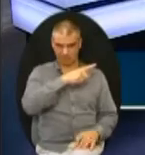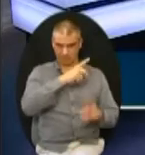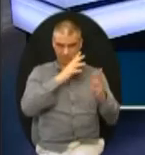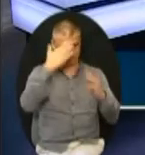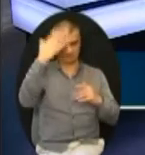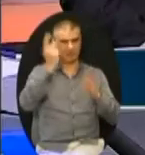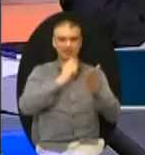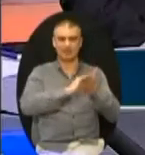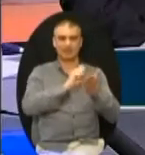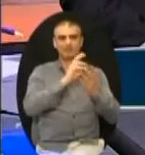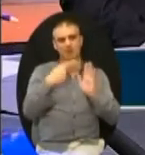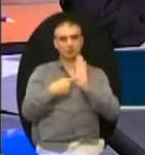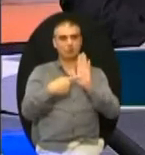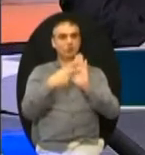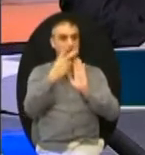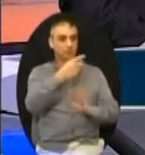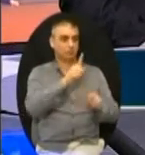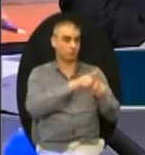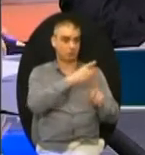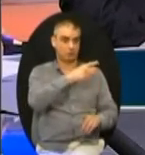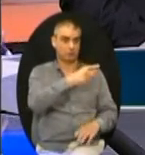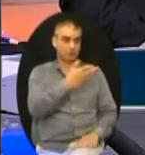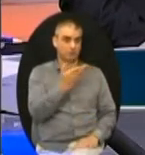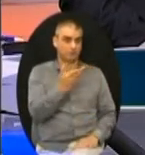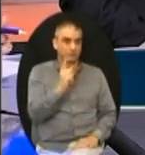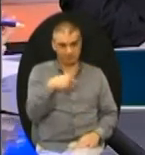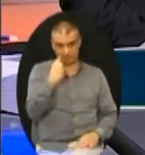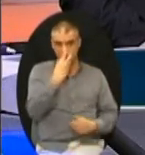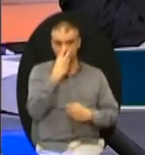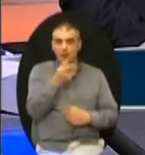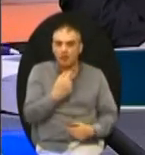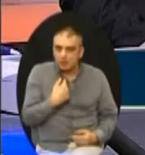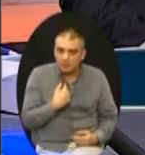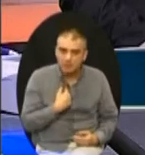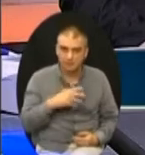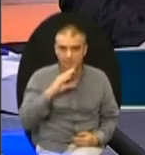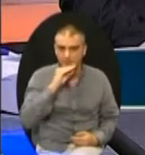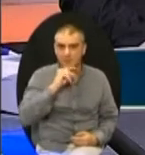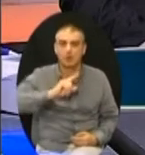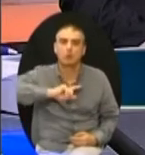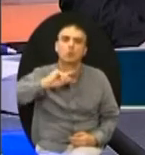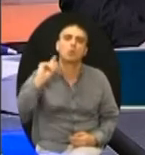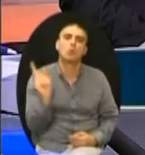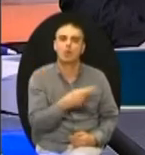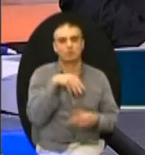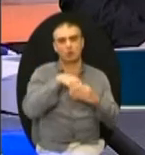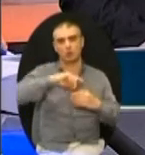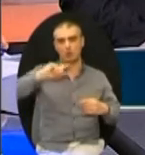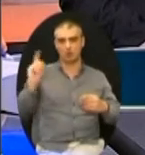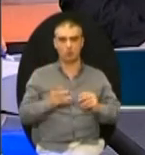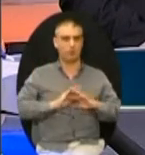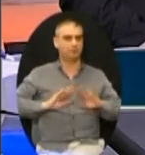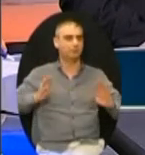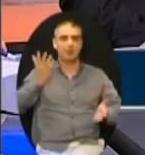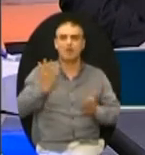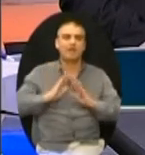והדמות הנאצי שמעניק להפרחים. אני מדבר על כולם, כולל כולם, ללא